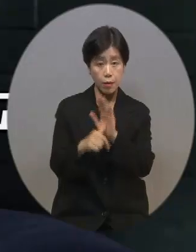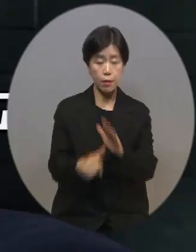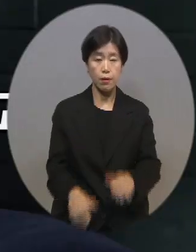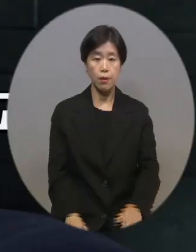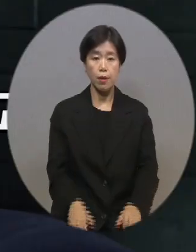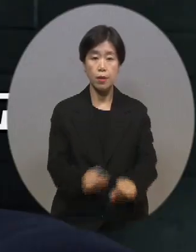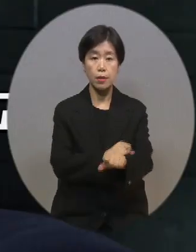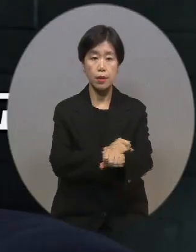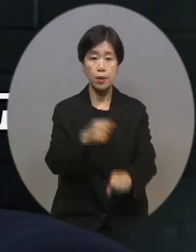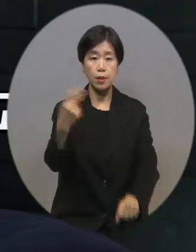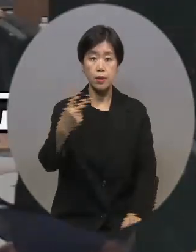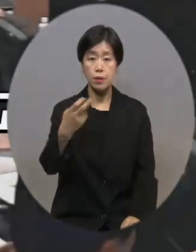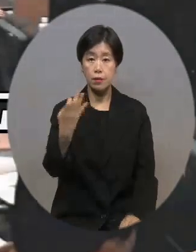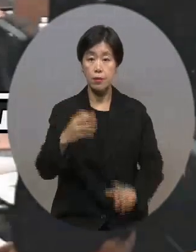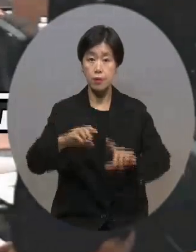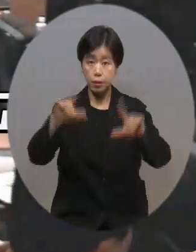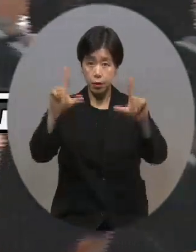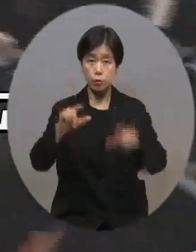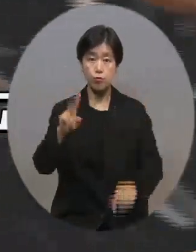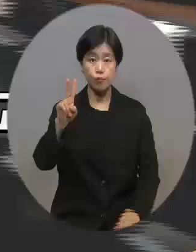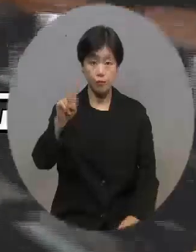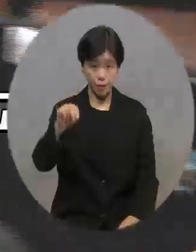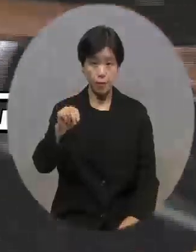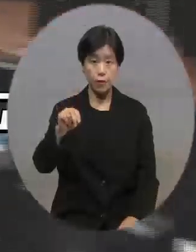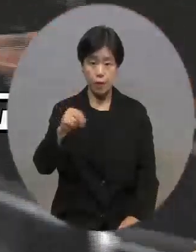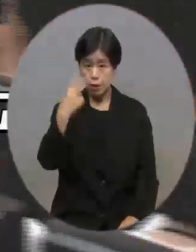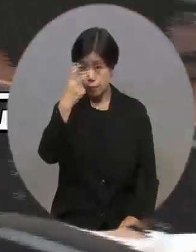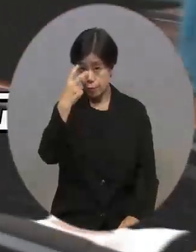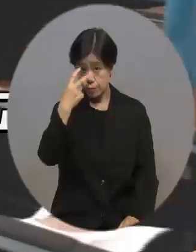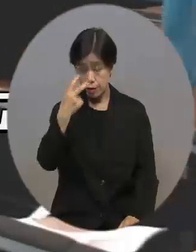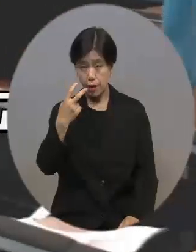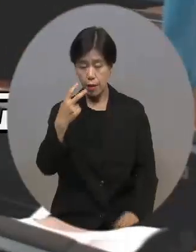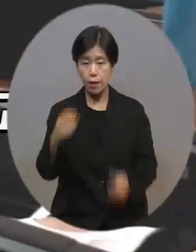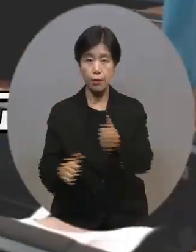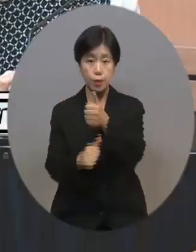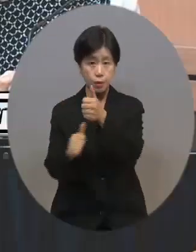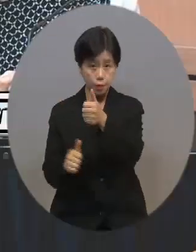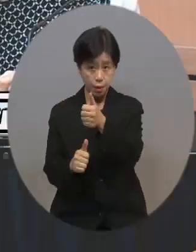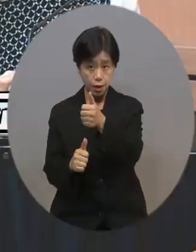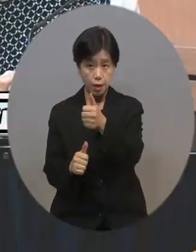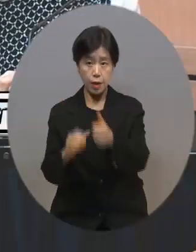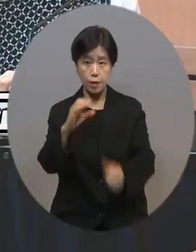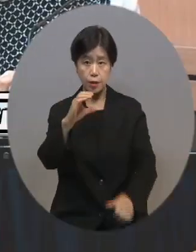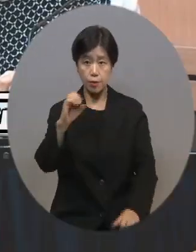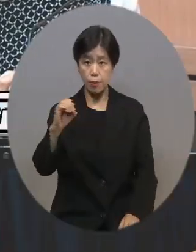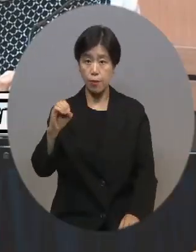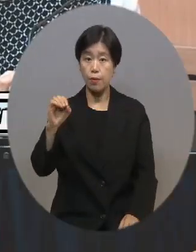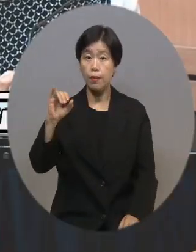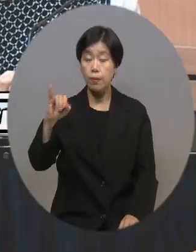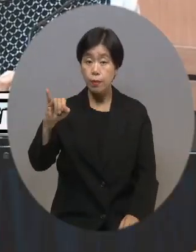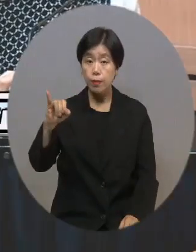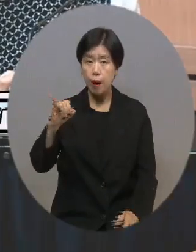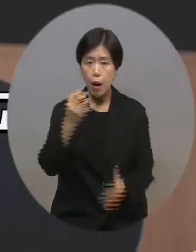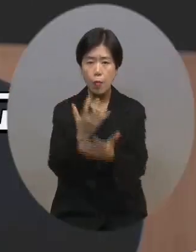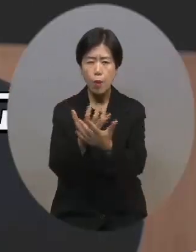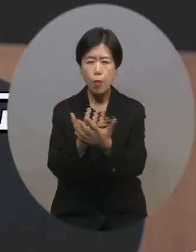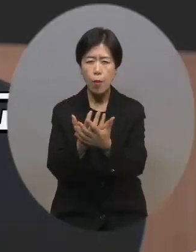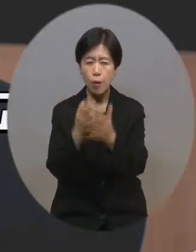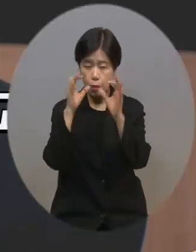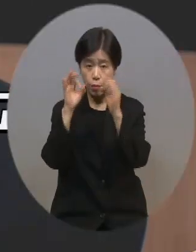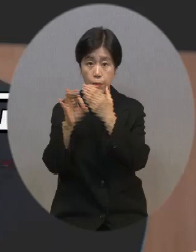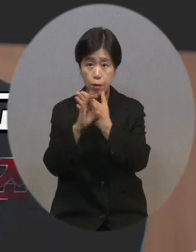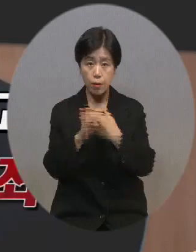특히 2014년도에 유엔에서 조사인권위원회 COI 보고서가 나오면서